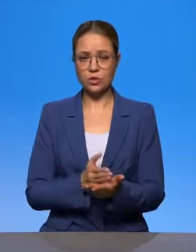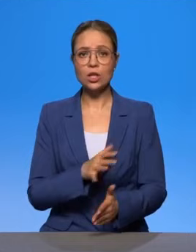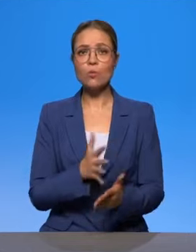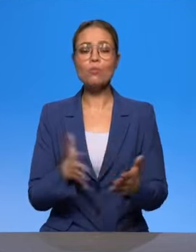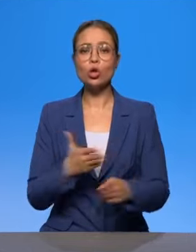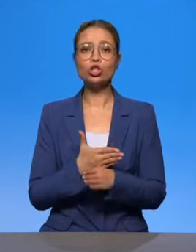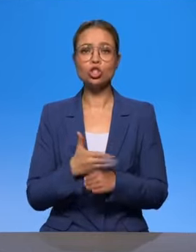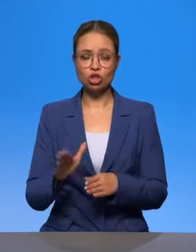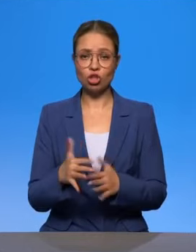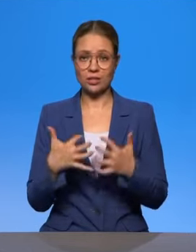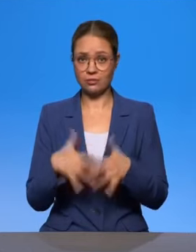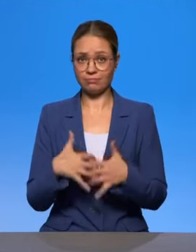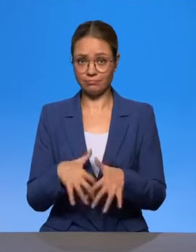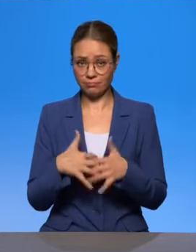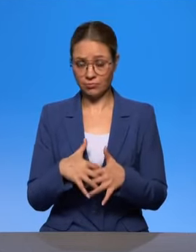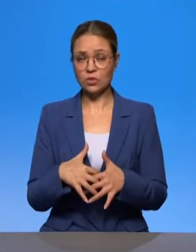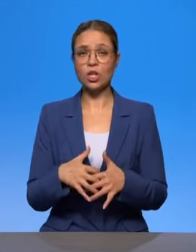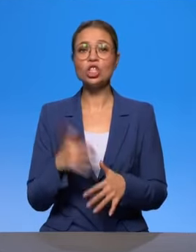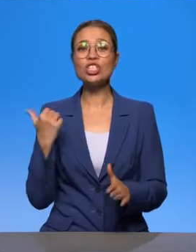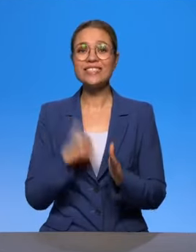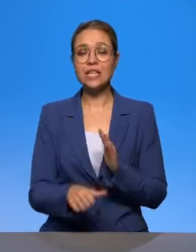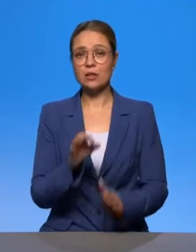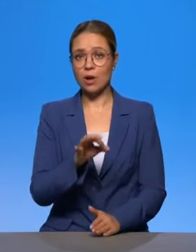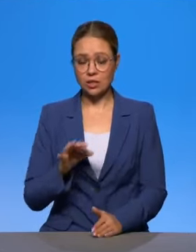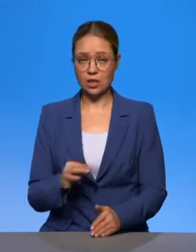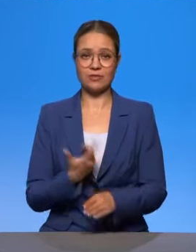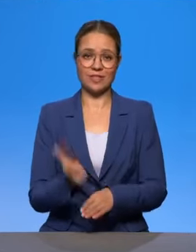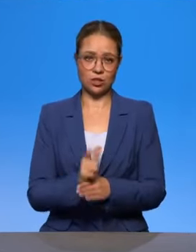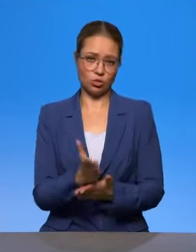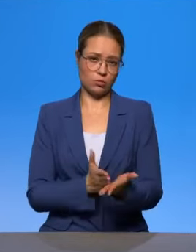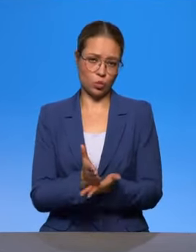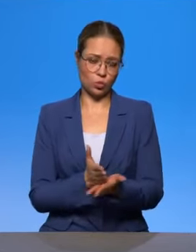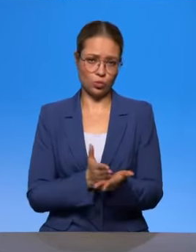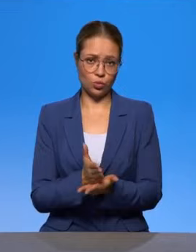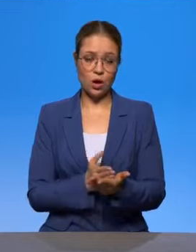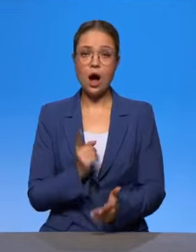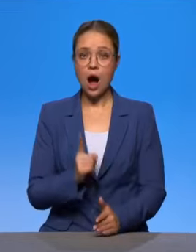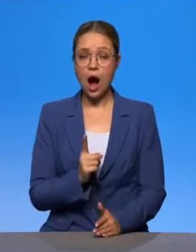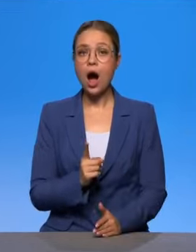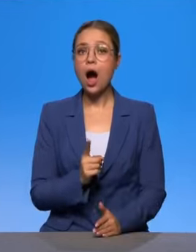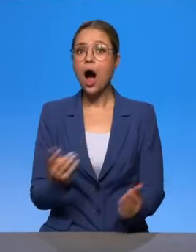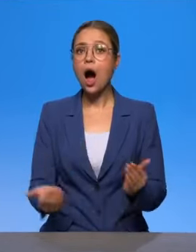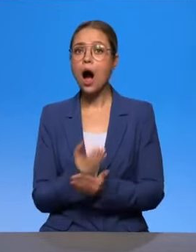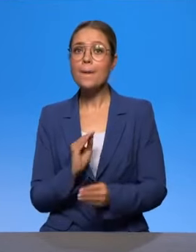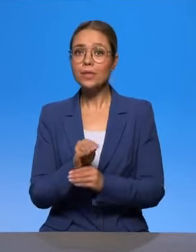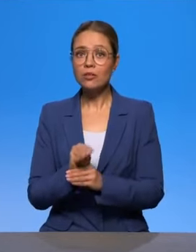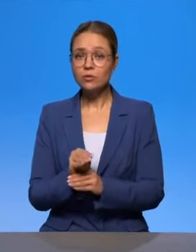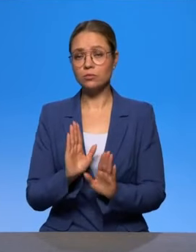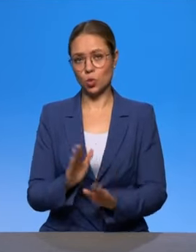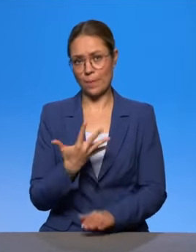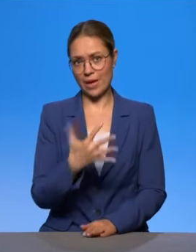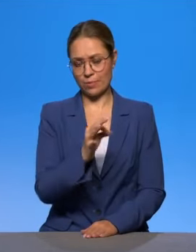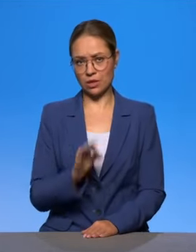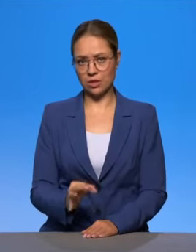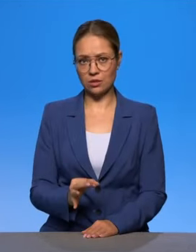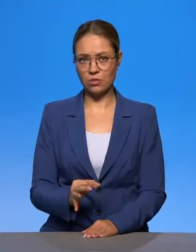оборудования 60% износ основных фондов, а коэффициент обновлений всего 5%. Ну,